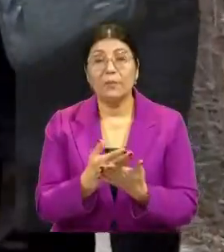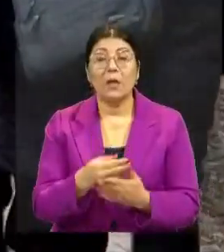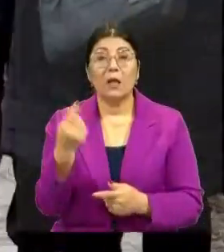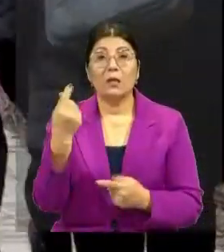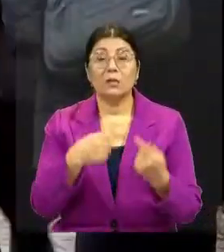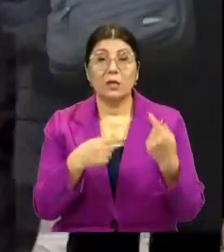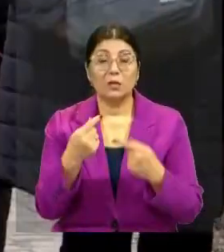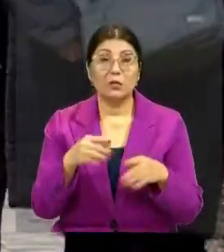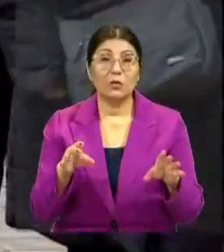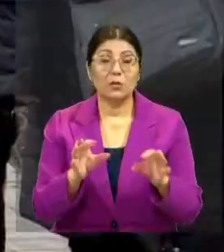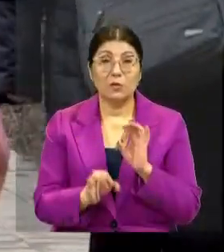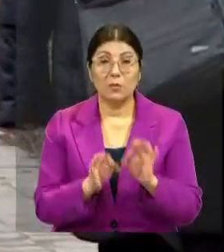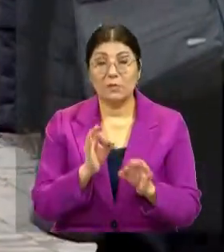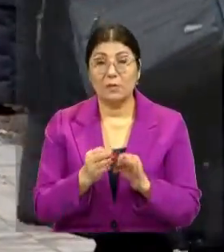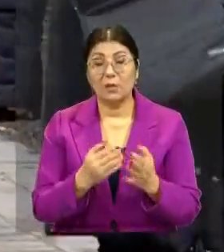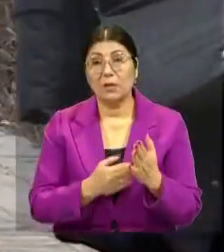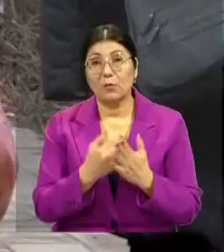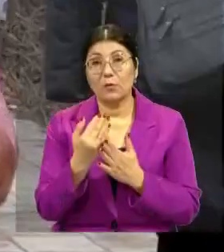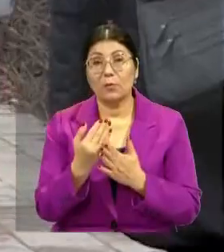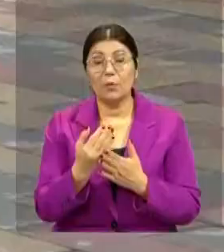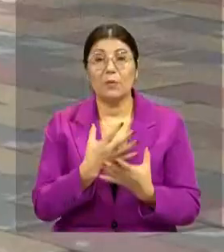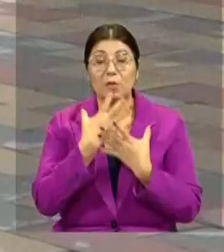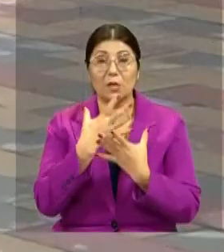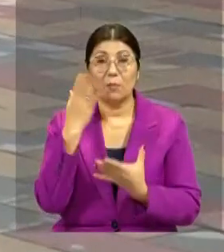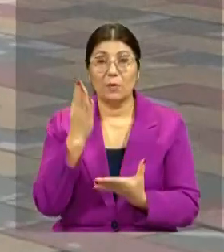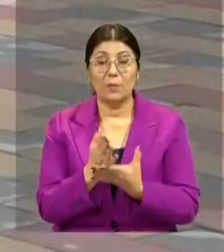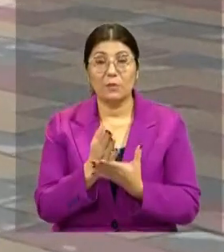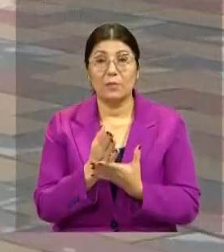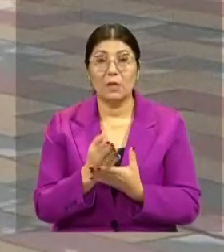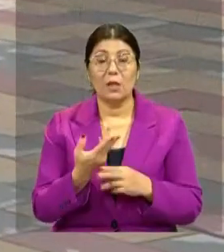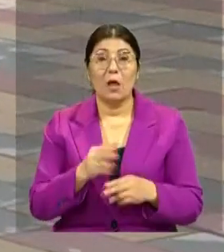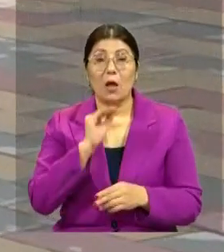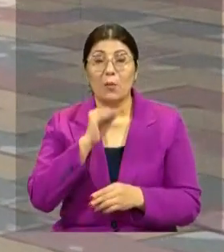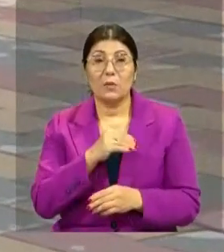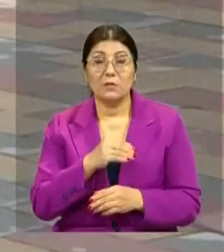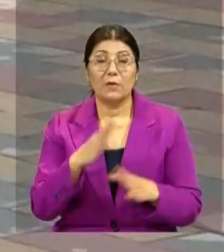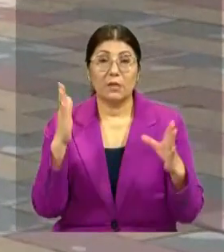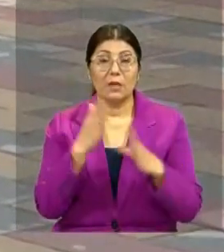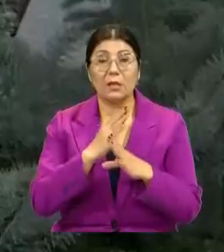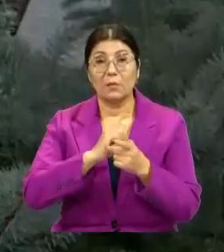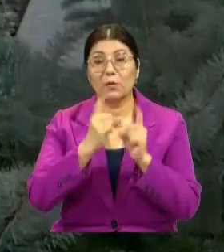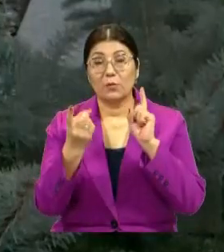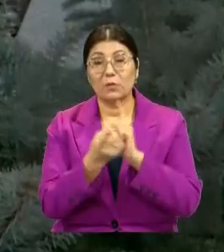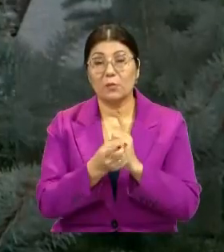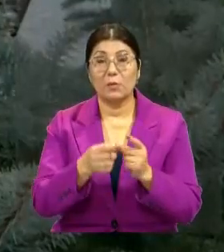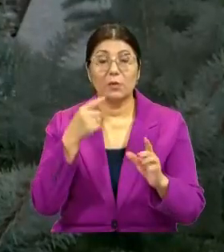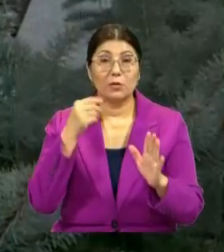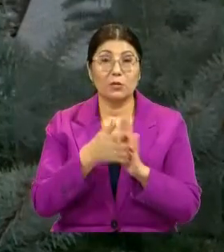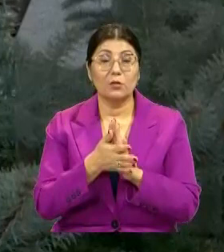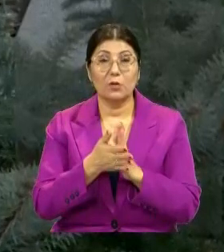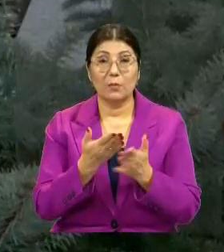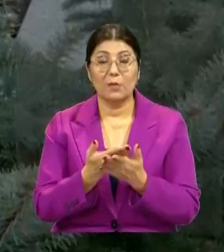жауын-шашын нормаға жақын немесе одан да көп жылы болады. Синоптиктер мұны климаттың өзгеруімен түсіндіреді. Алдағы уақытта,